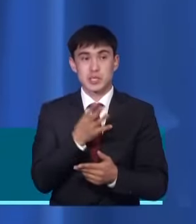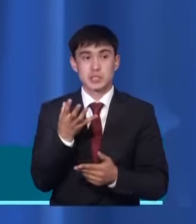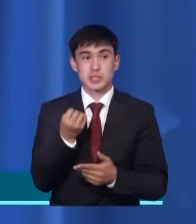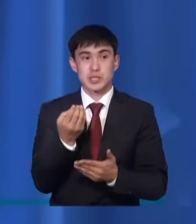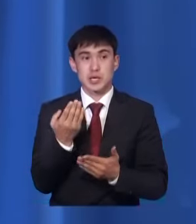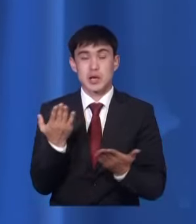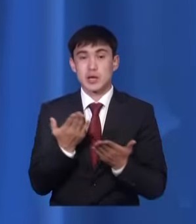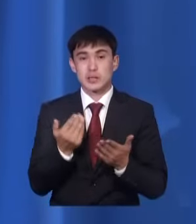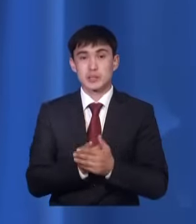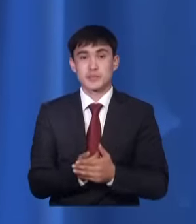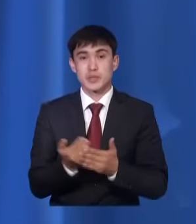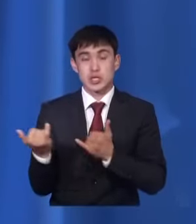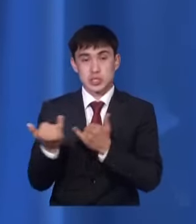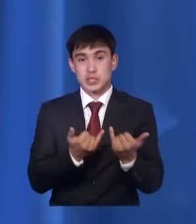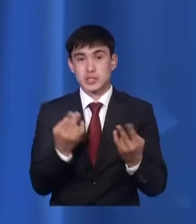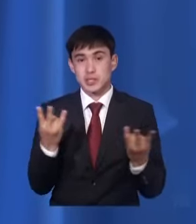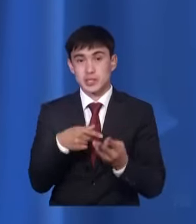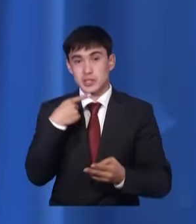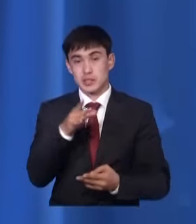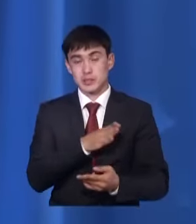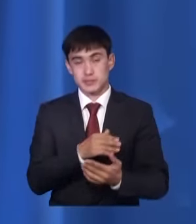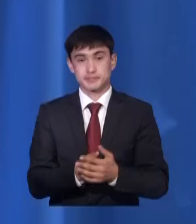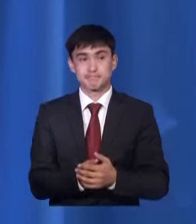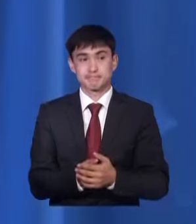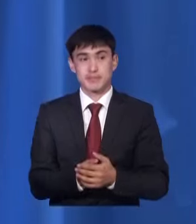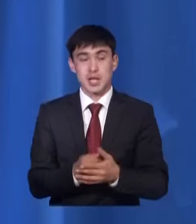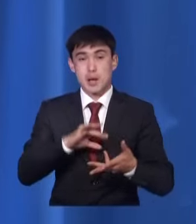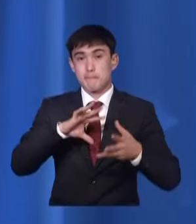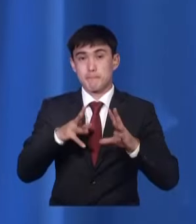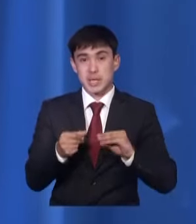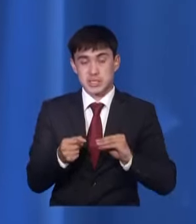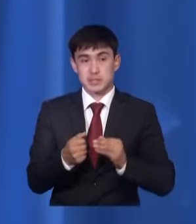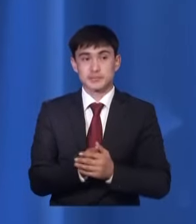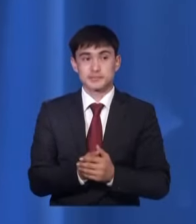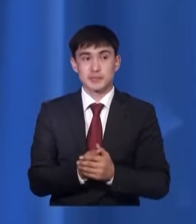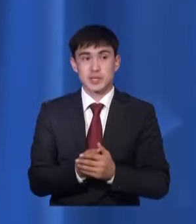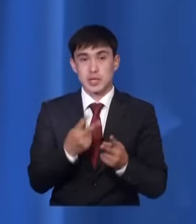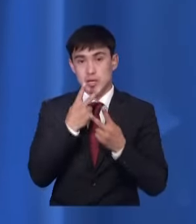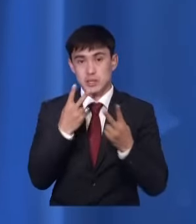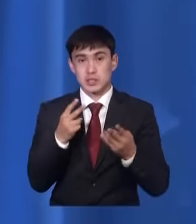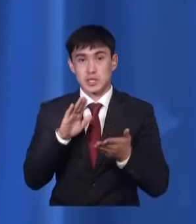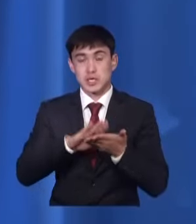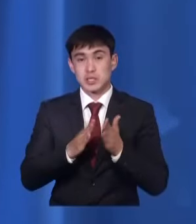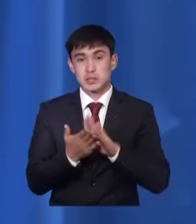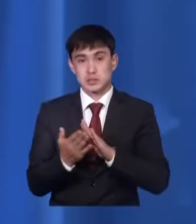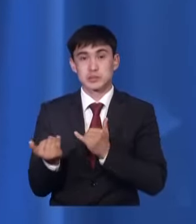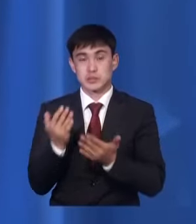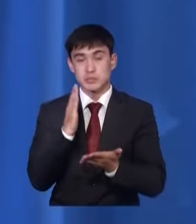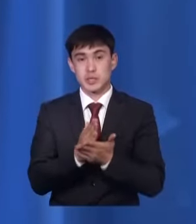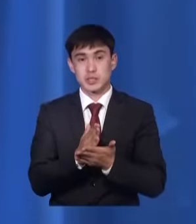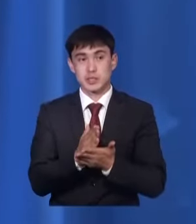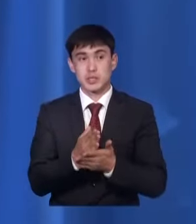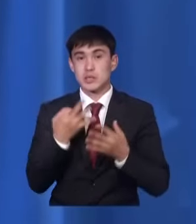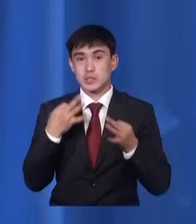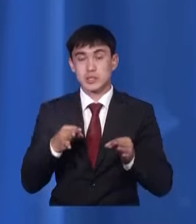қандай жағдай жасау керек екенін айтық. Бұлай барша қарағанда жағдай бар, өткені кез